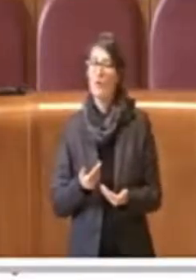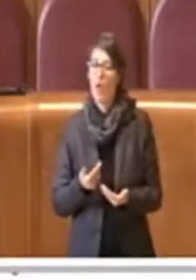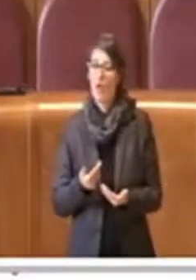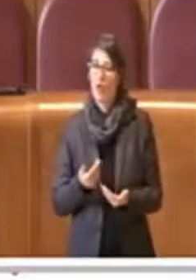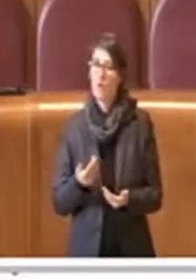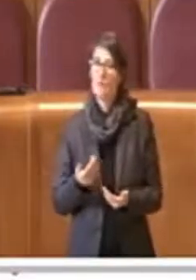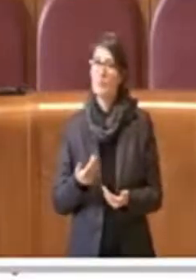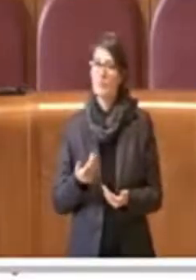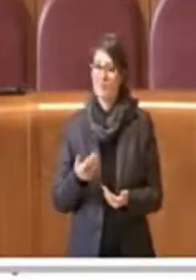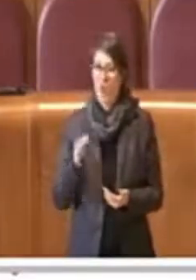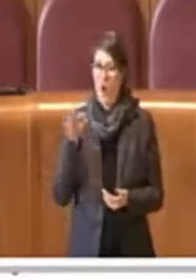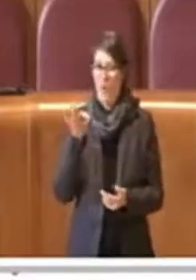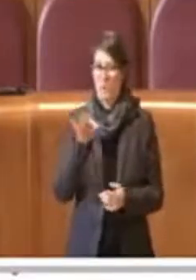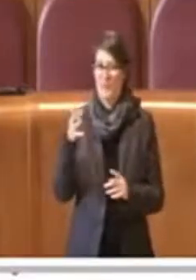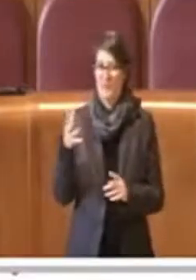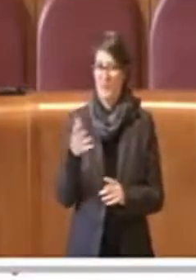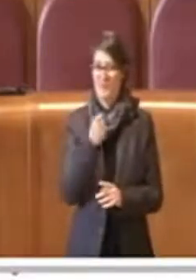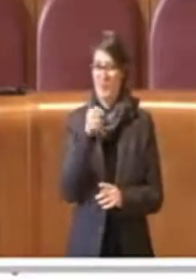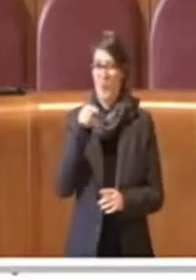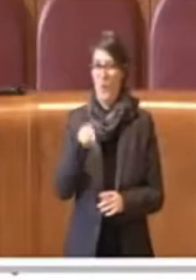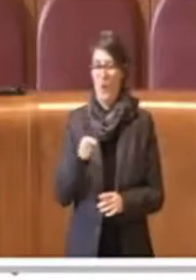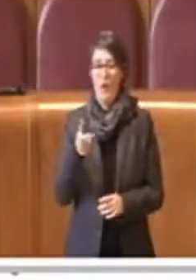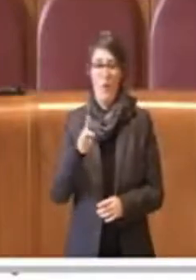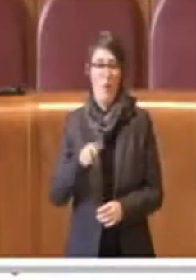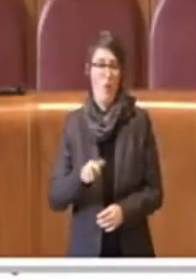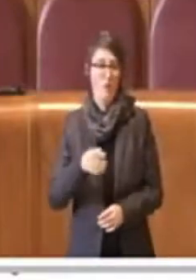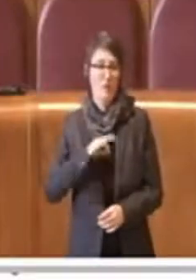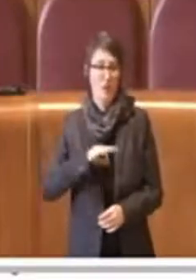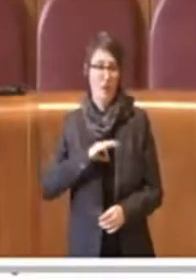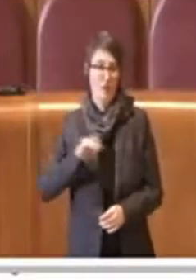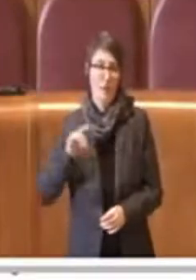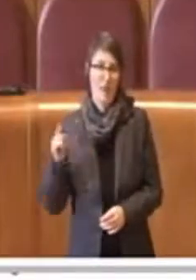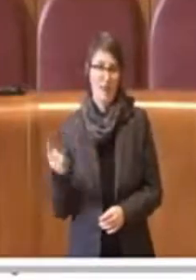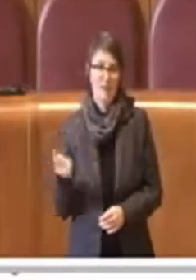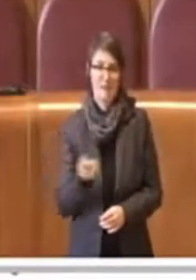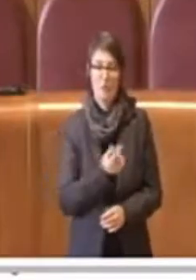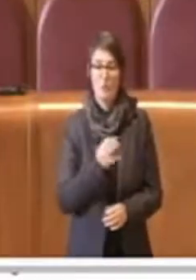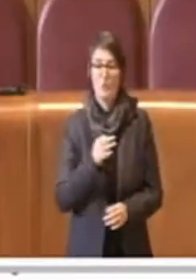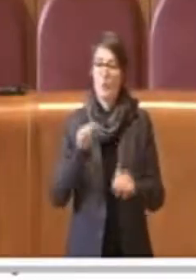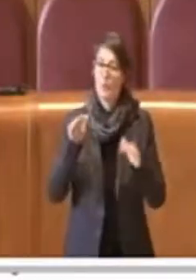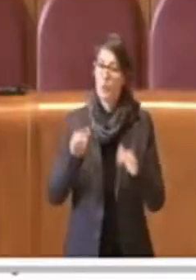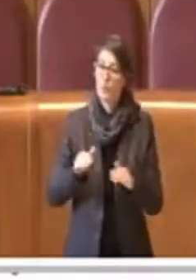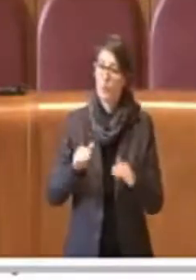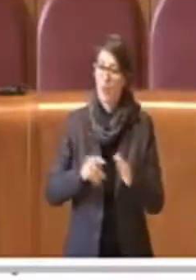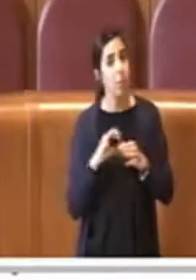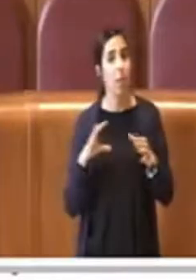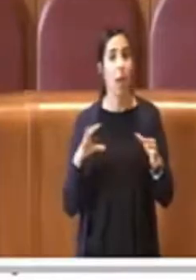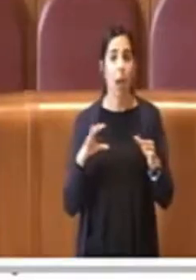interesse, che è un interesse superiore, che appunto garantisca i diritti dell'infanzia.